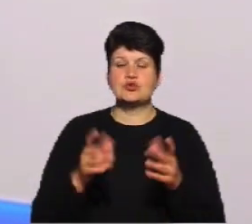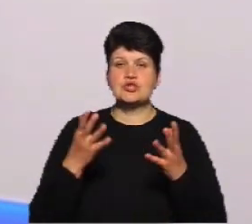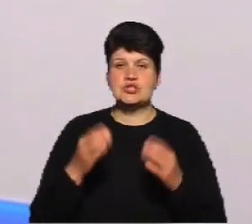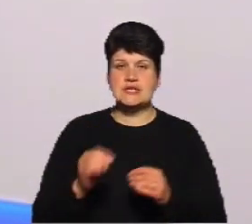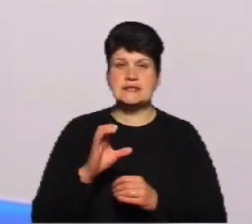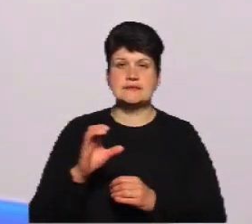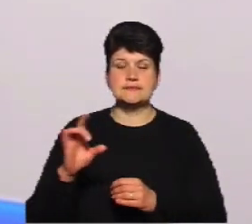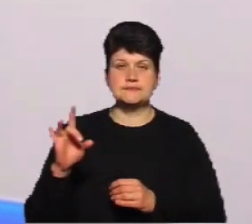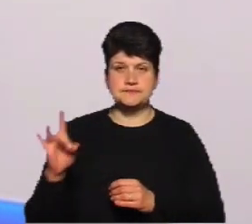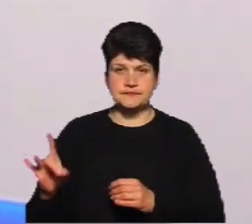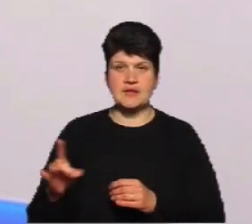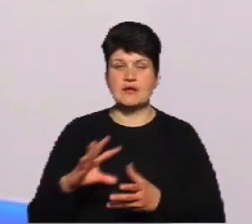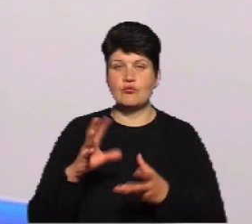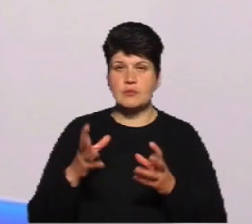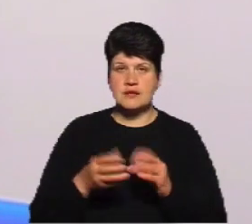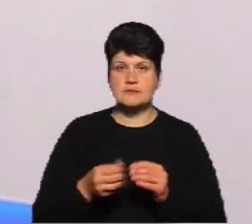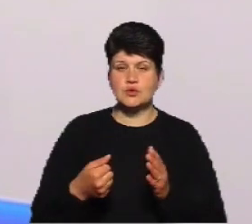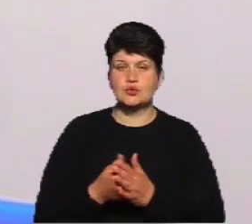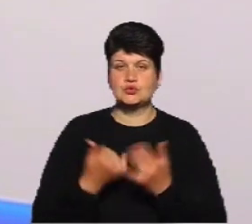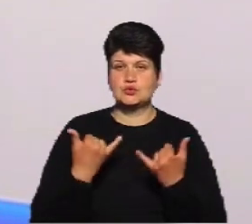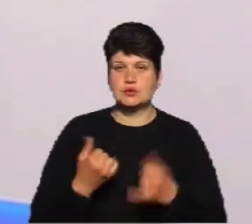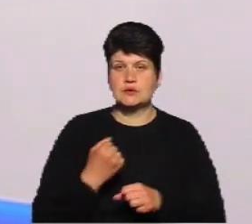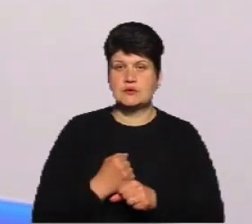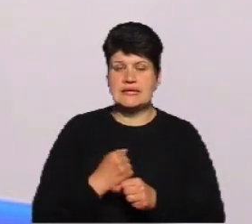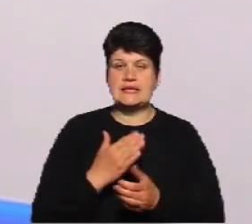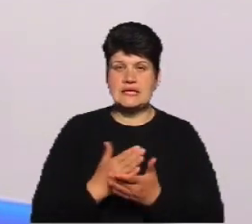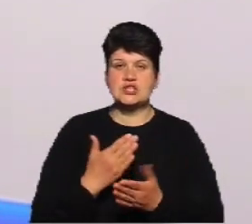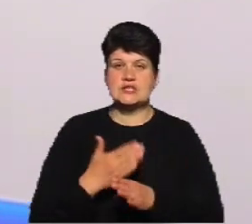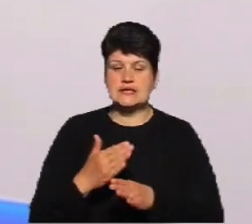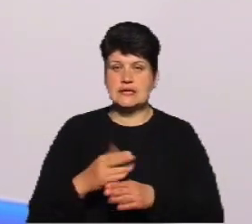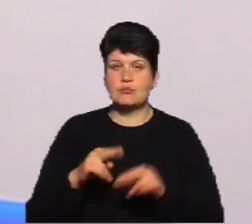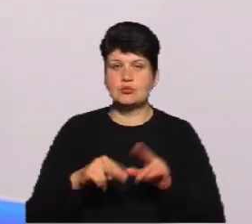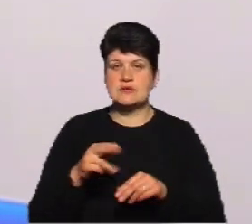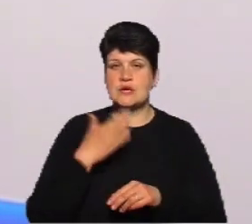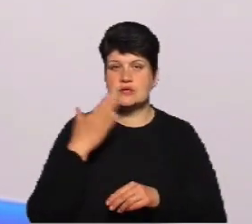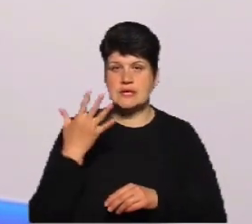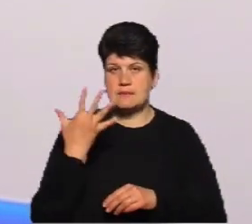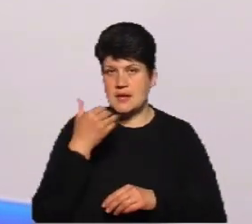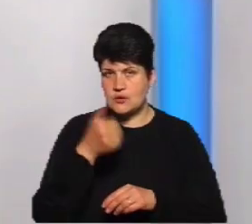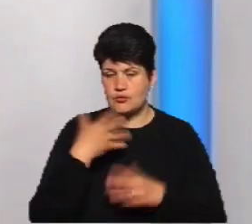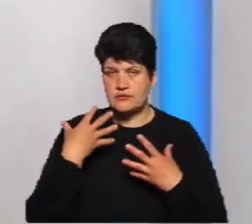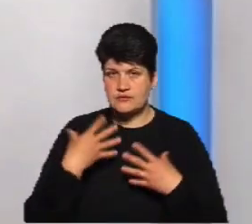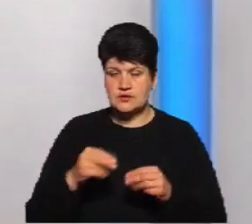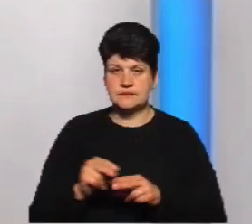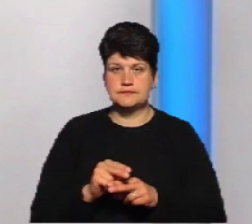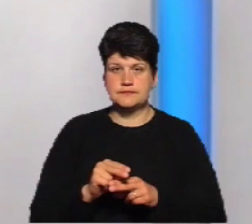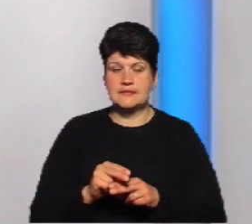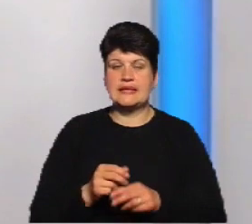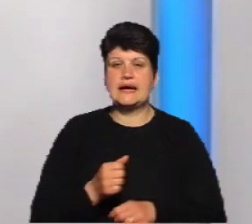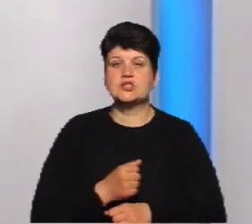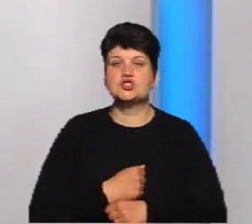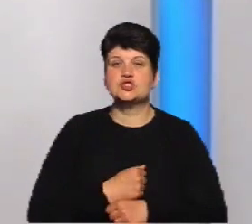які в принципі досі працюють, є частина побудованих за останні 5 років, але вони вже вийшли з ладу? Ні, на жаль, з